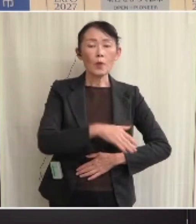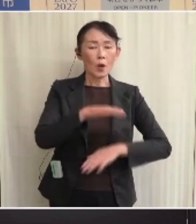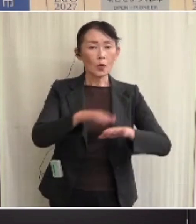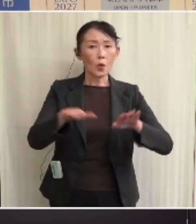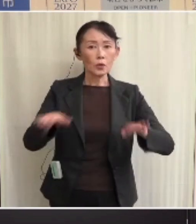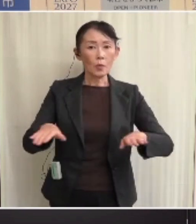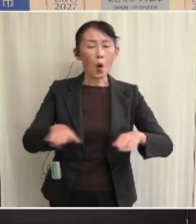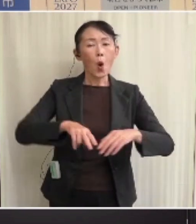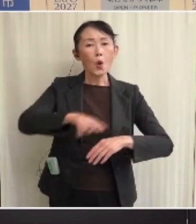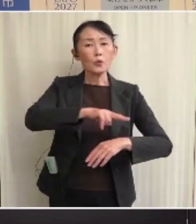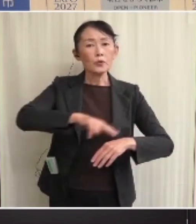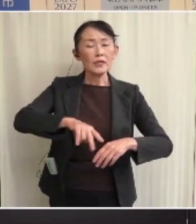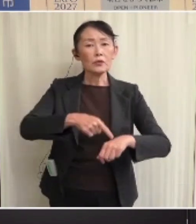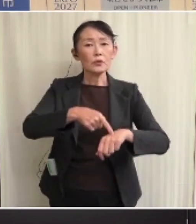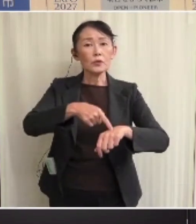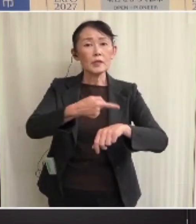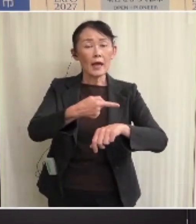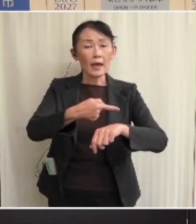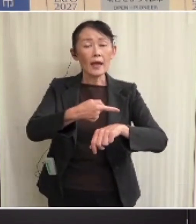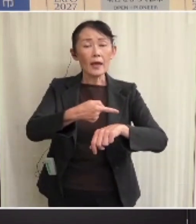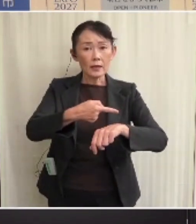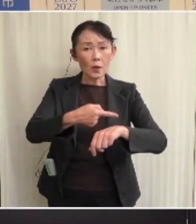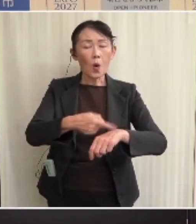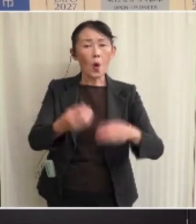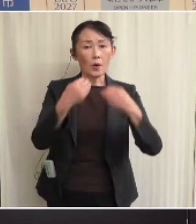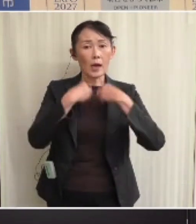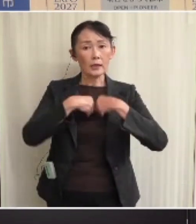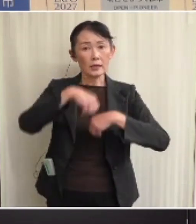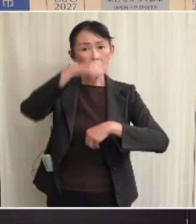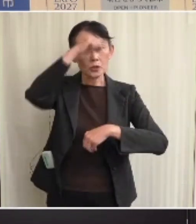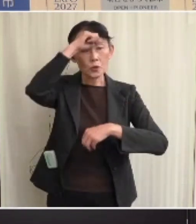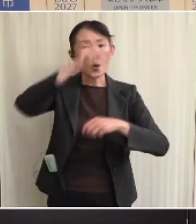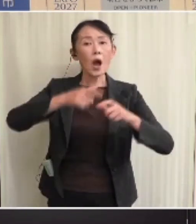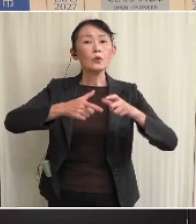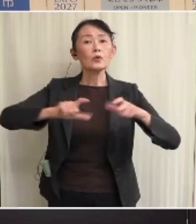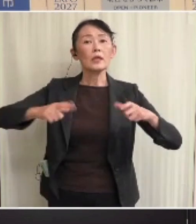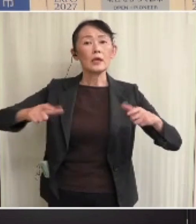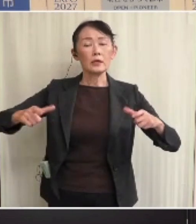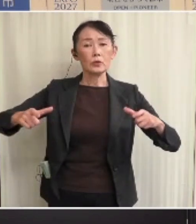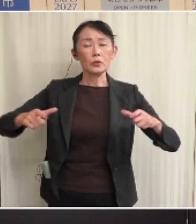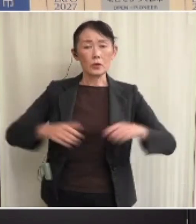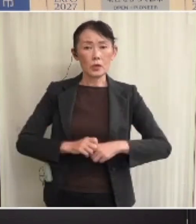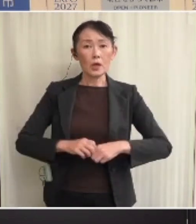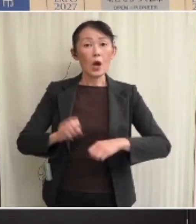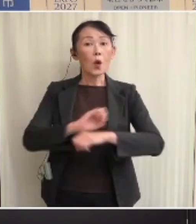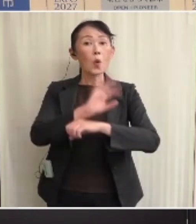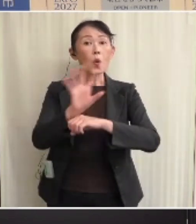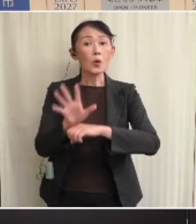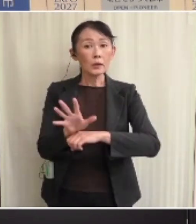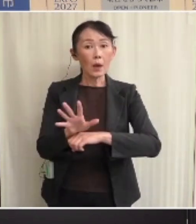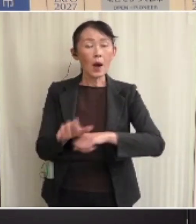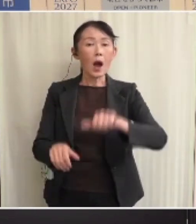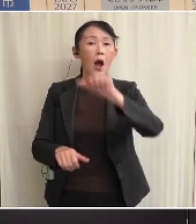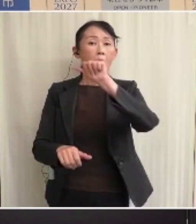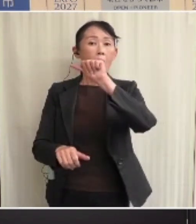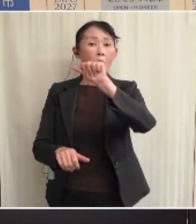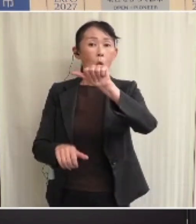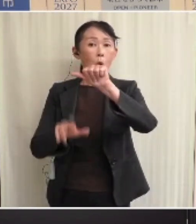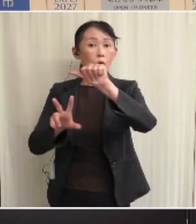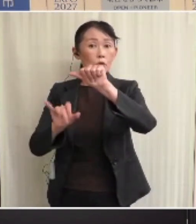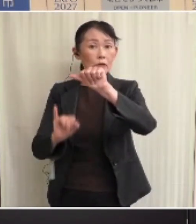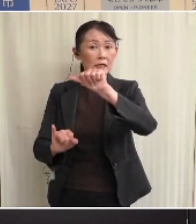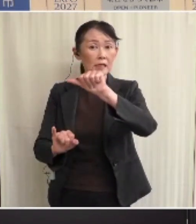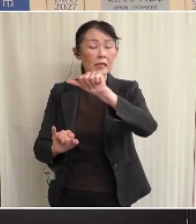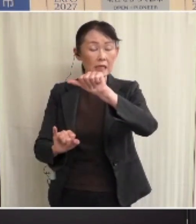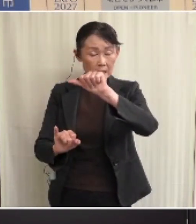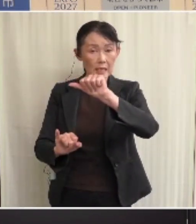性の感染症が増えているということで、その今もうコロナが5類に移行されましたけど、感染症の対